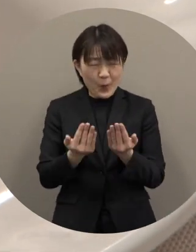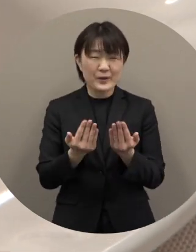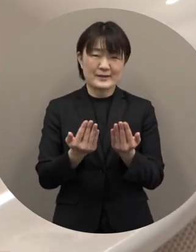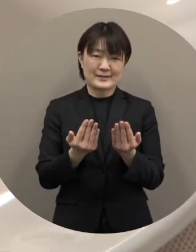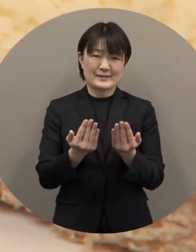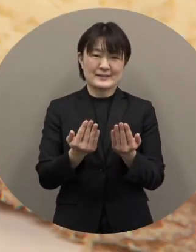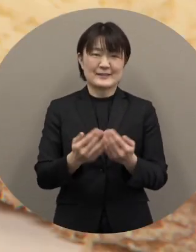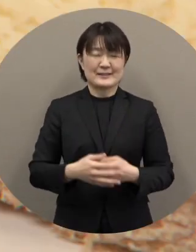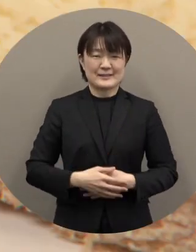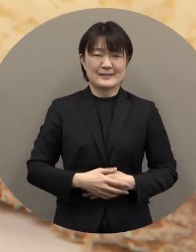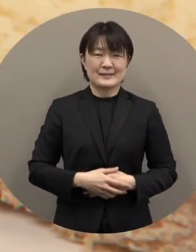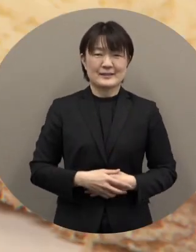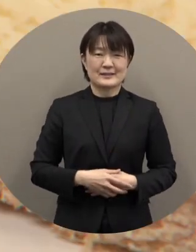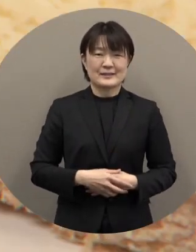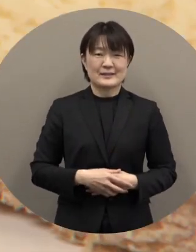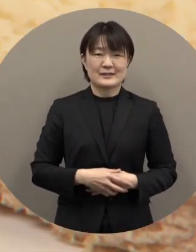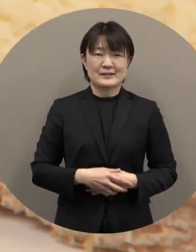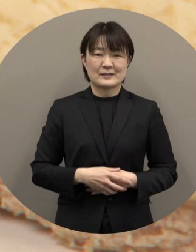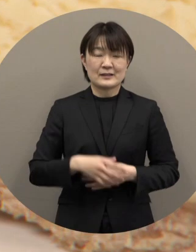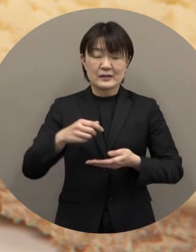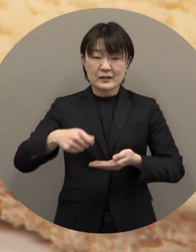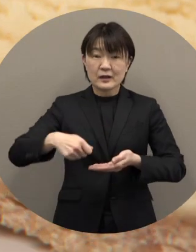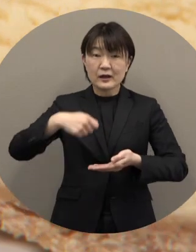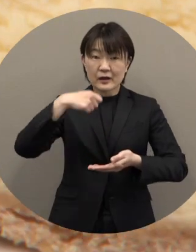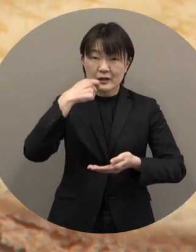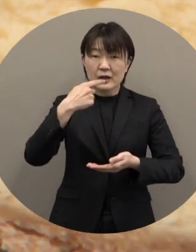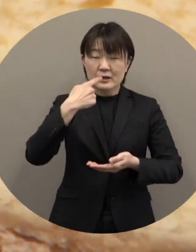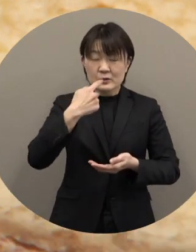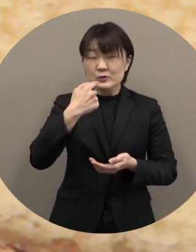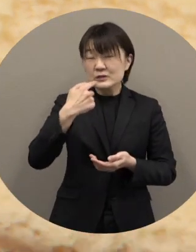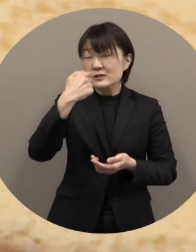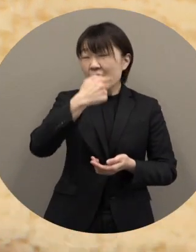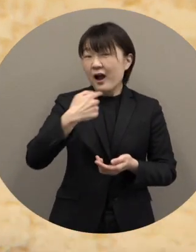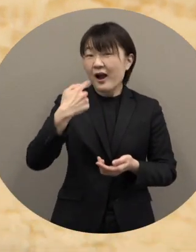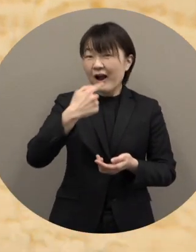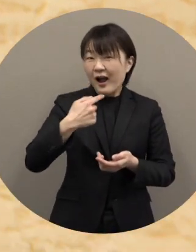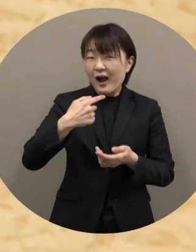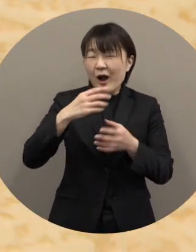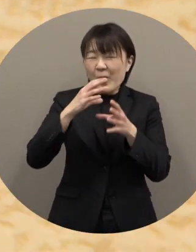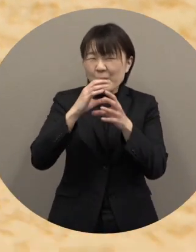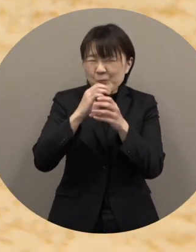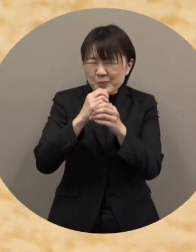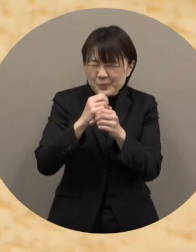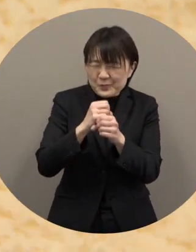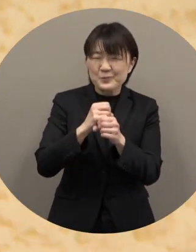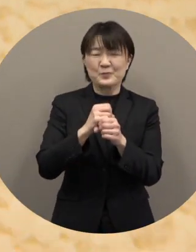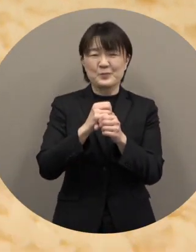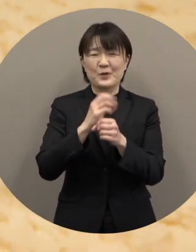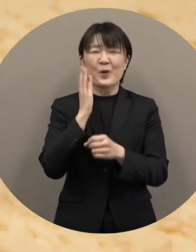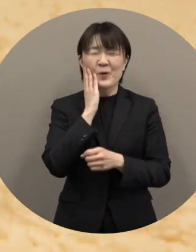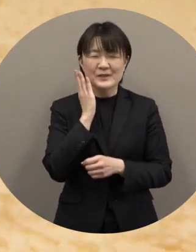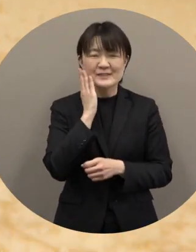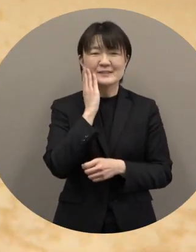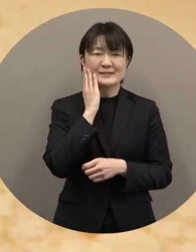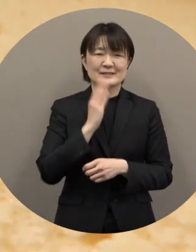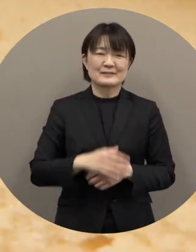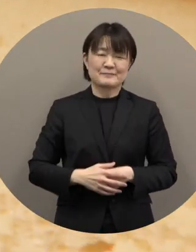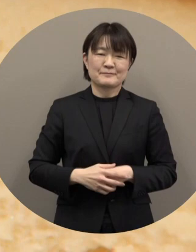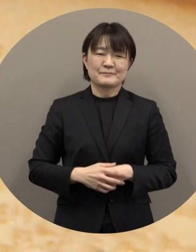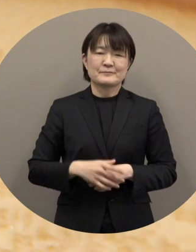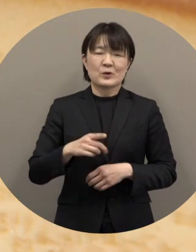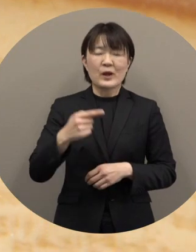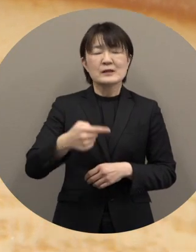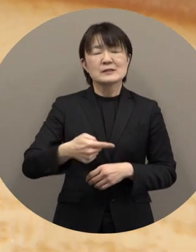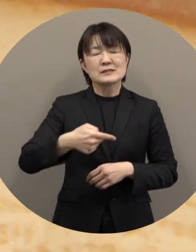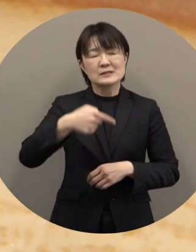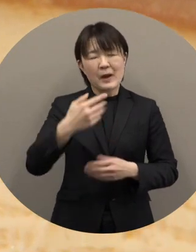。 うわ、口の中でギュッとね、 これすごい凝縮してますね、美味しさが、 うん、まあ、これが一番やっぱり濃